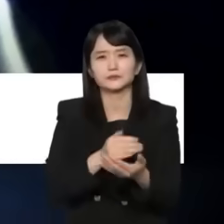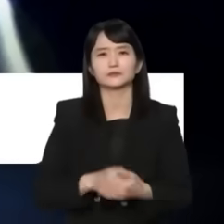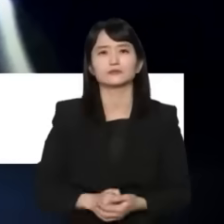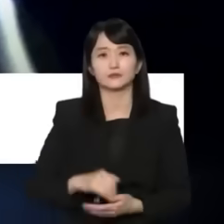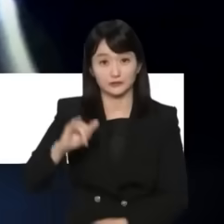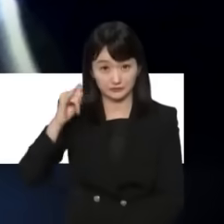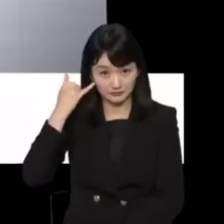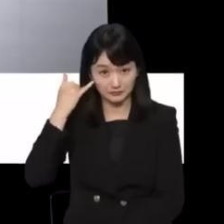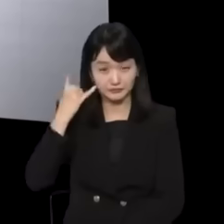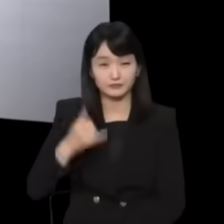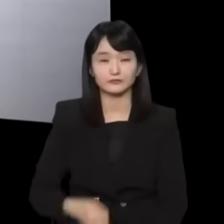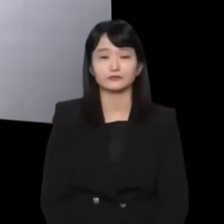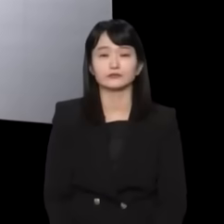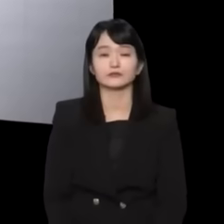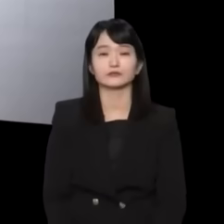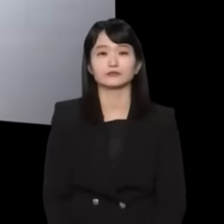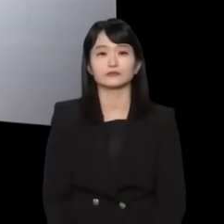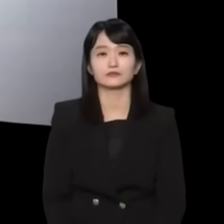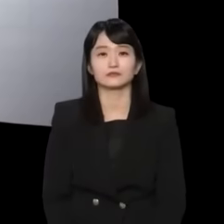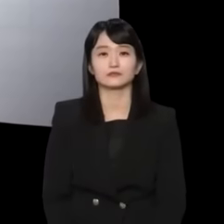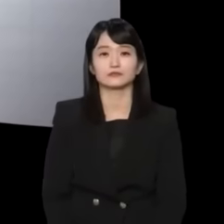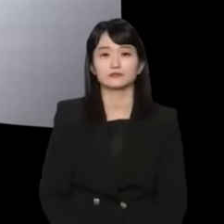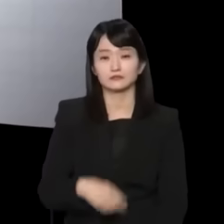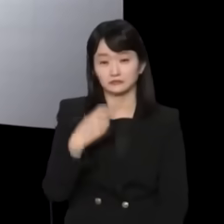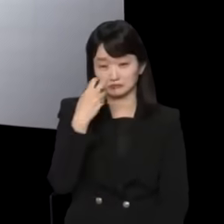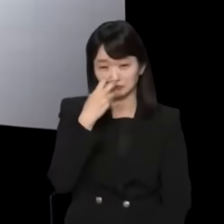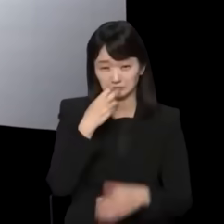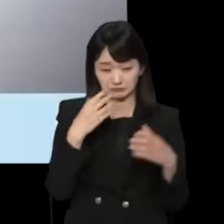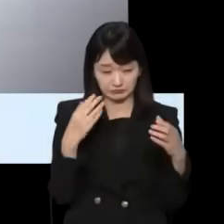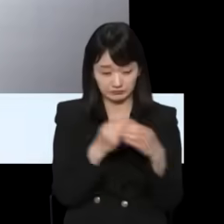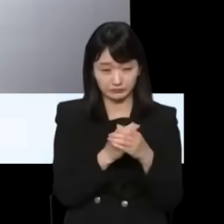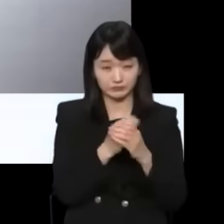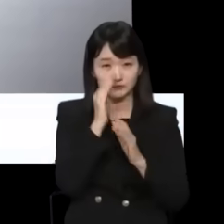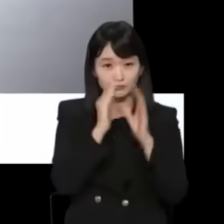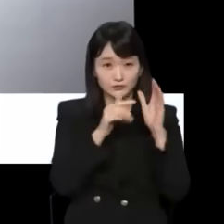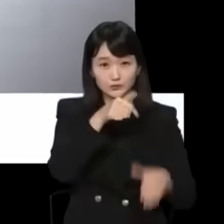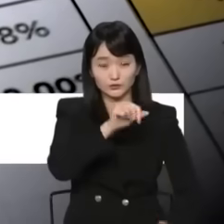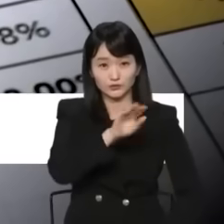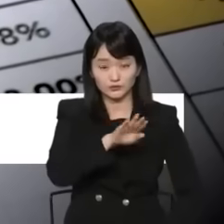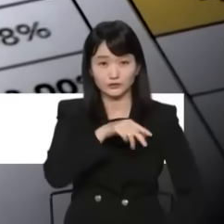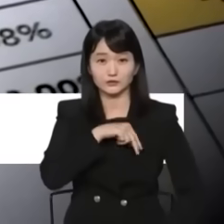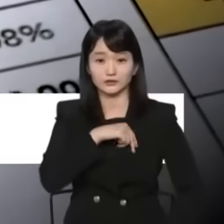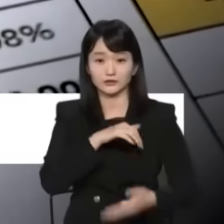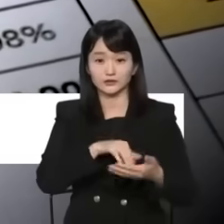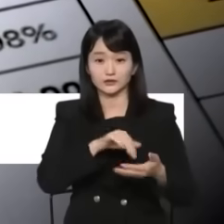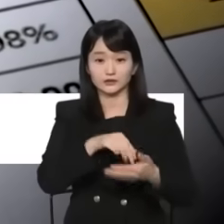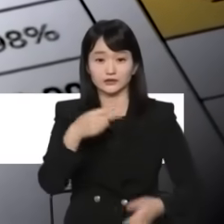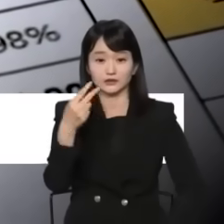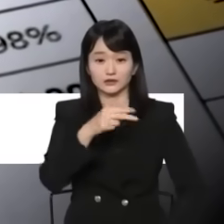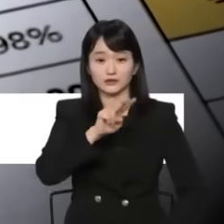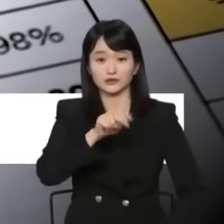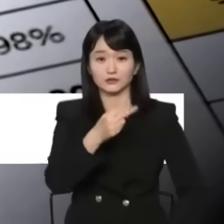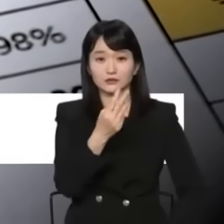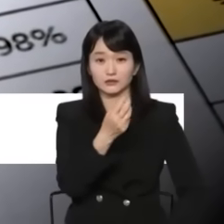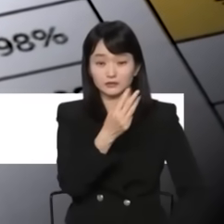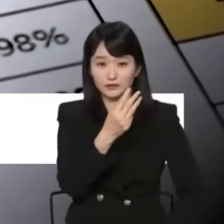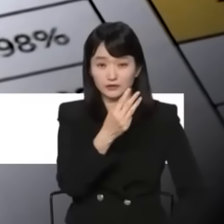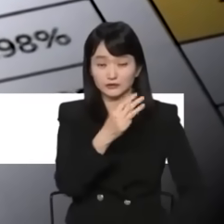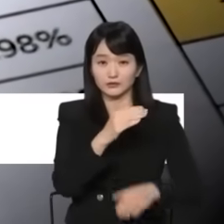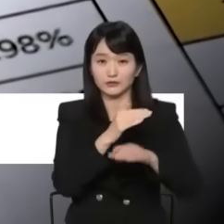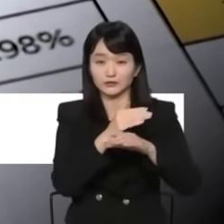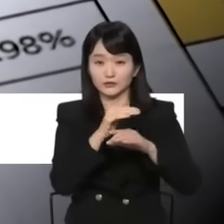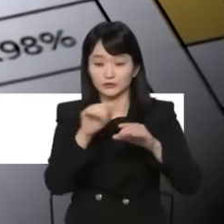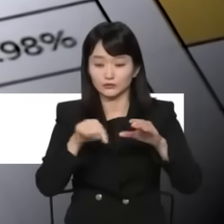전화가 왔대이 시점까지 조사가 완료된 서초갑 당원은 233명 중 4분이 넘는